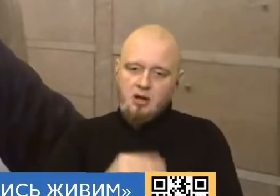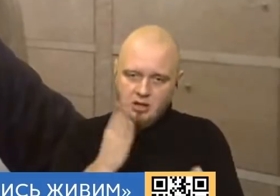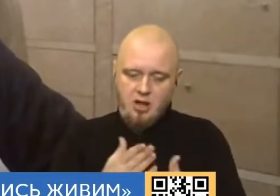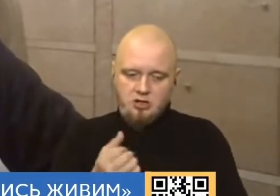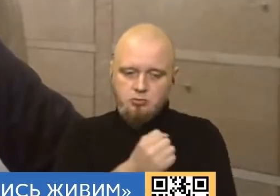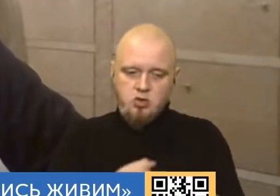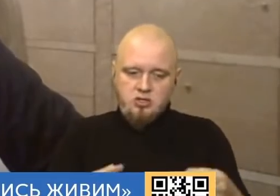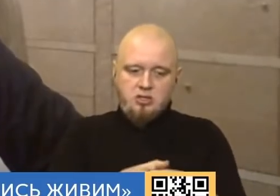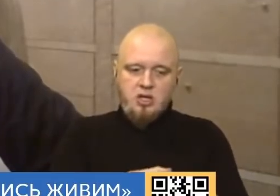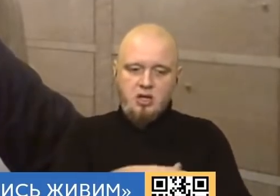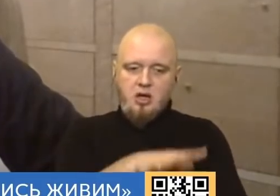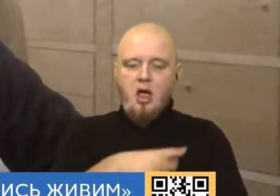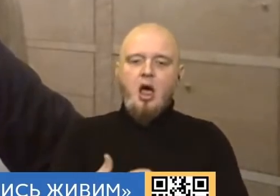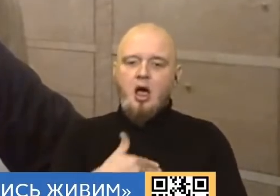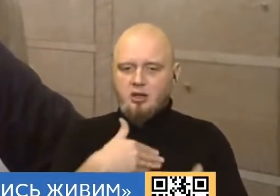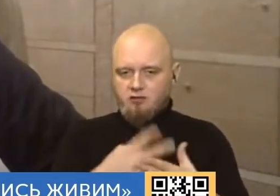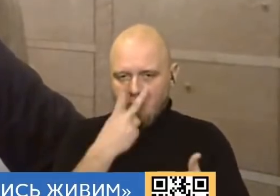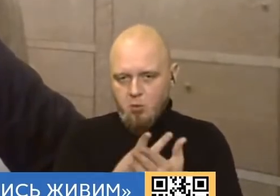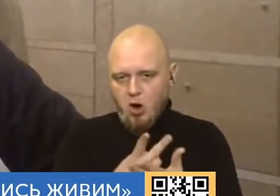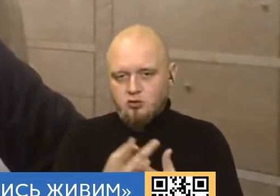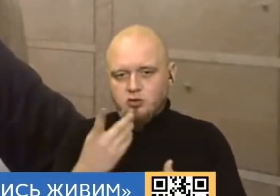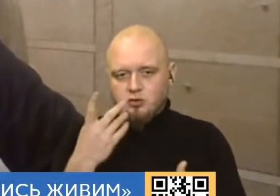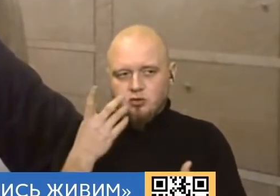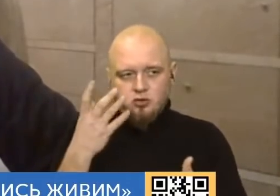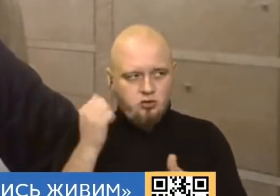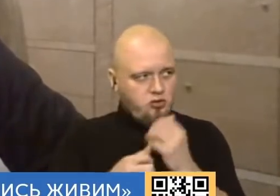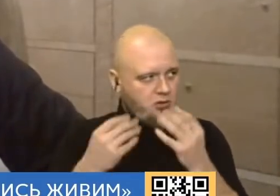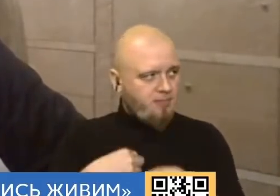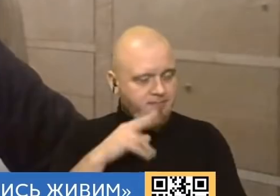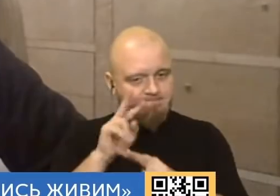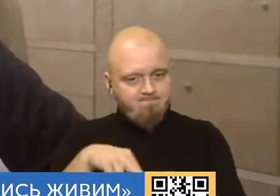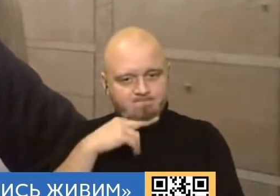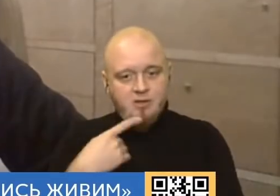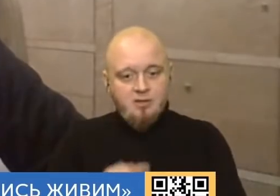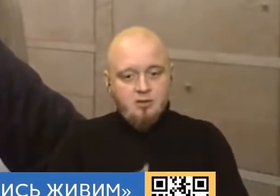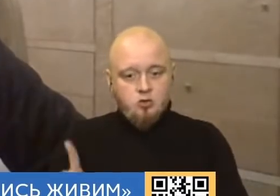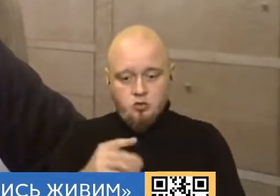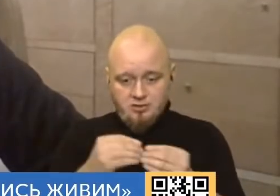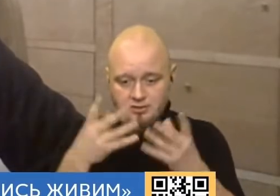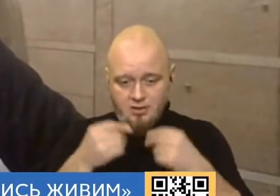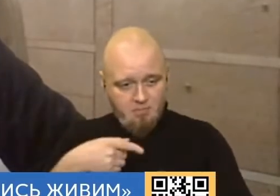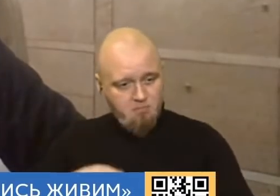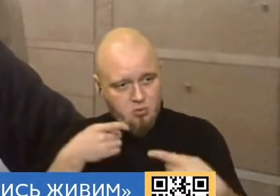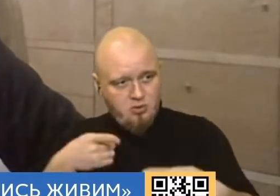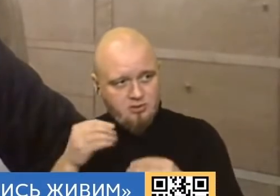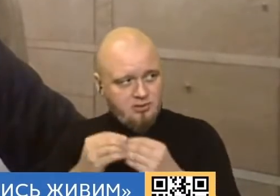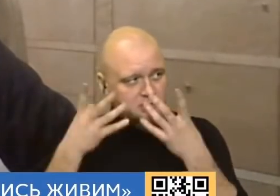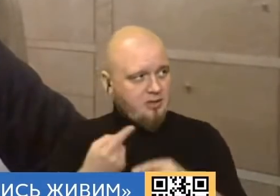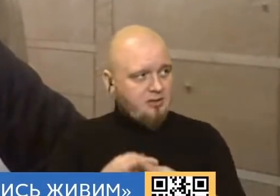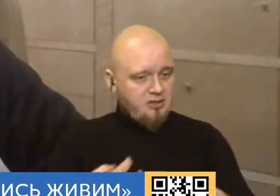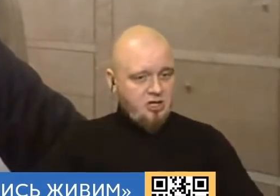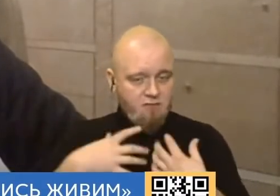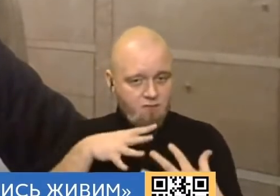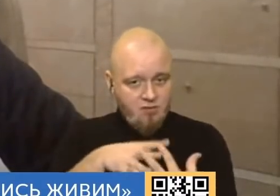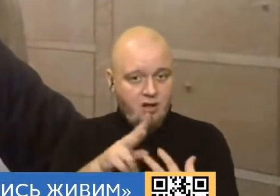активно показують щодня. Я звертаю увагу, звичайно, на те, що 10-й день протистояння, 10-й день цієї жахливої